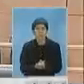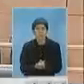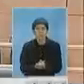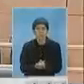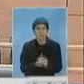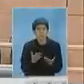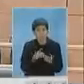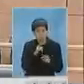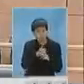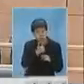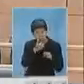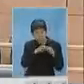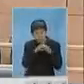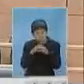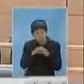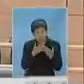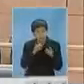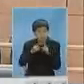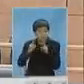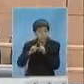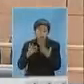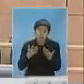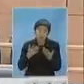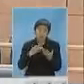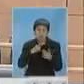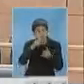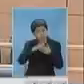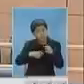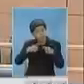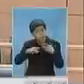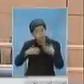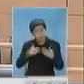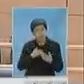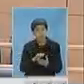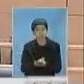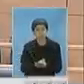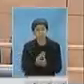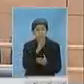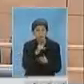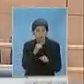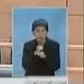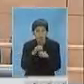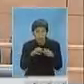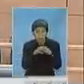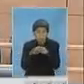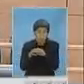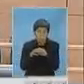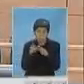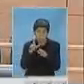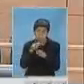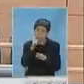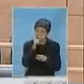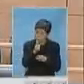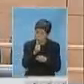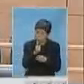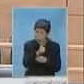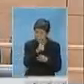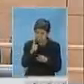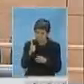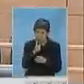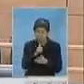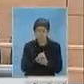ถ้าลงมาจากเวทีนางสาวไทยหรือเวทีอื่นอาจจะขาดคุณสมบัติแต่ถ้าลงมาจากเวทีพันธมิตรดี1ึประเภทหนึ่ง